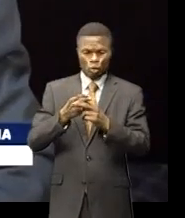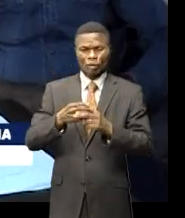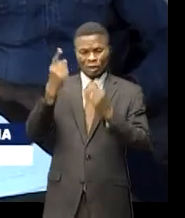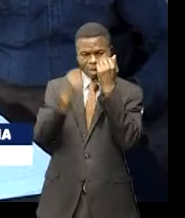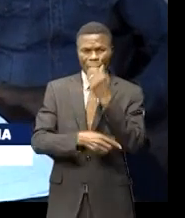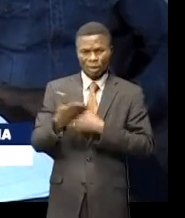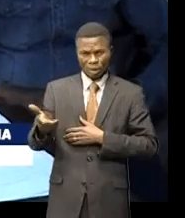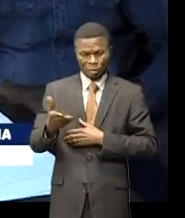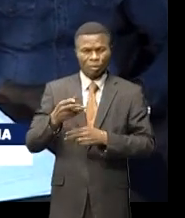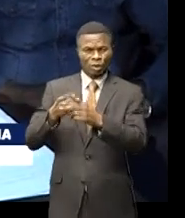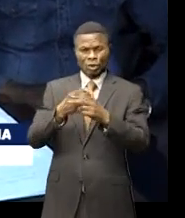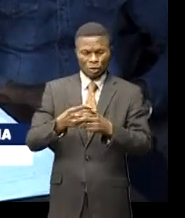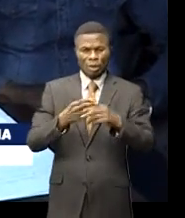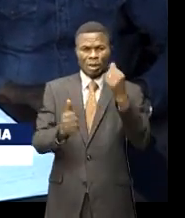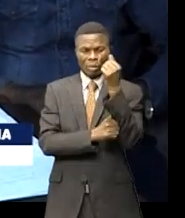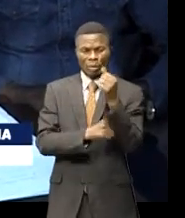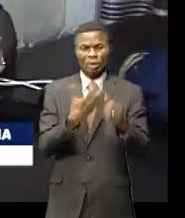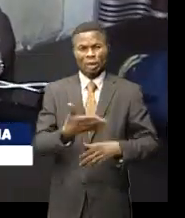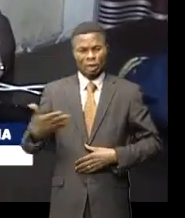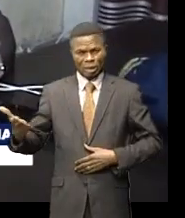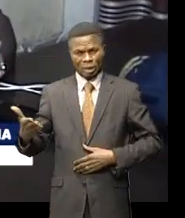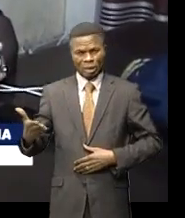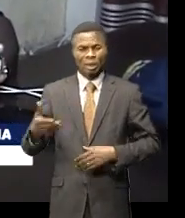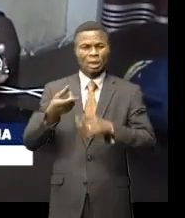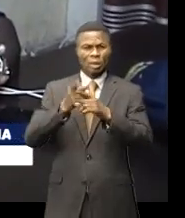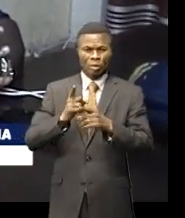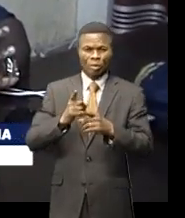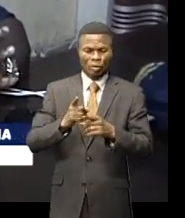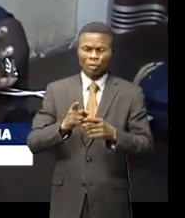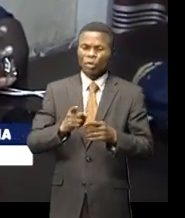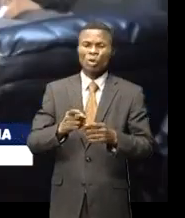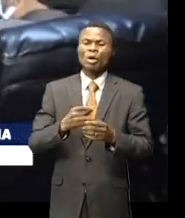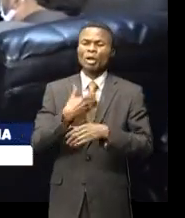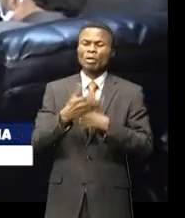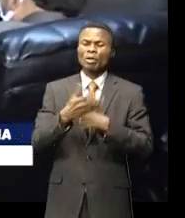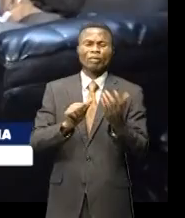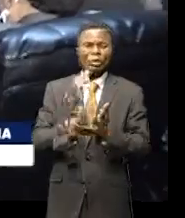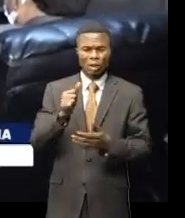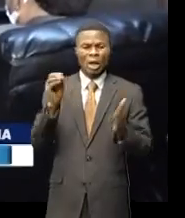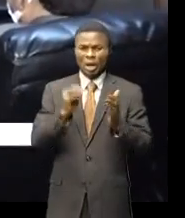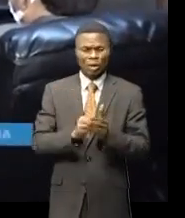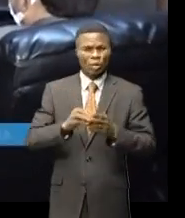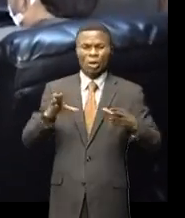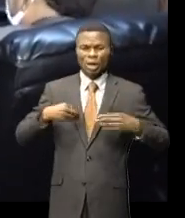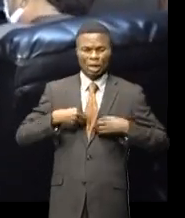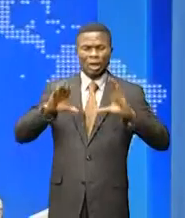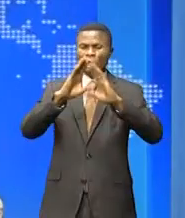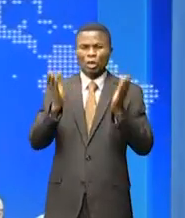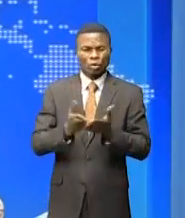sanctionnés. Sécuriser les personnes et leurs biens ne dépend pas de leur couleur de la peau, moins encore d'une